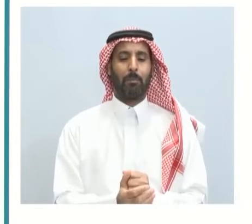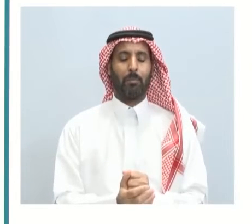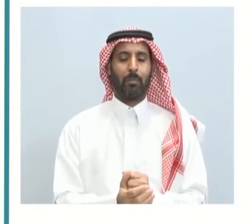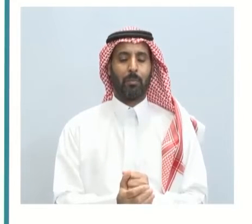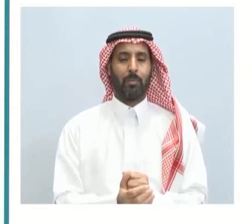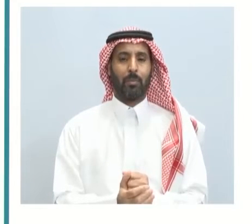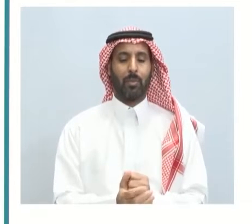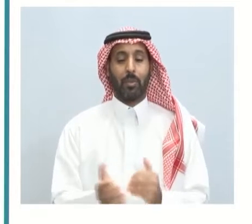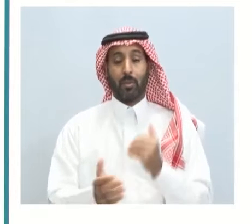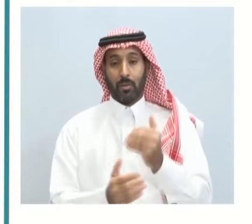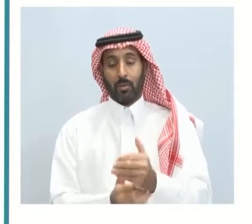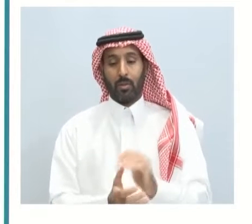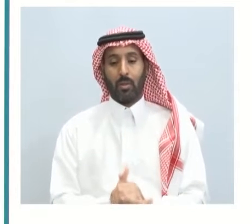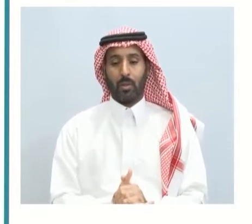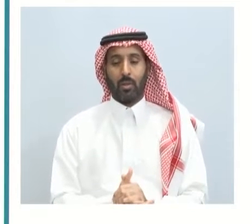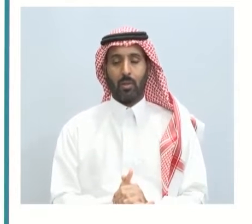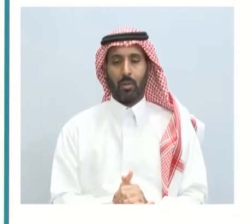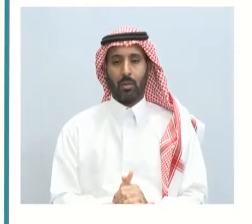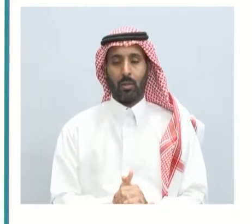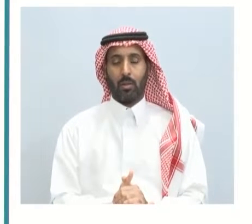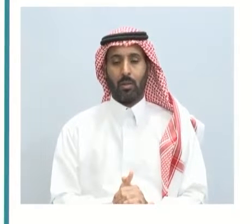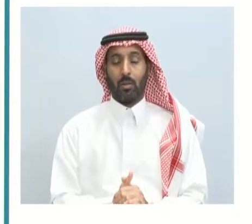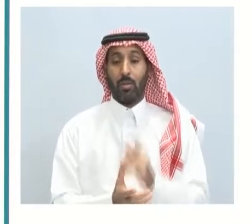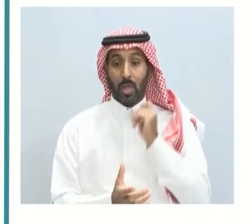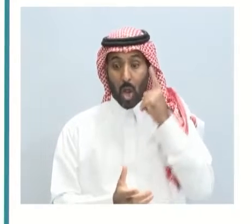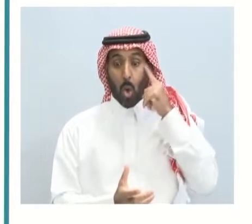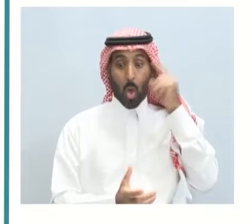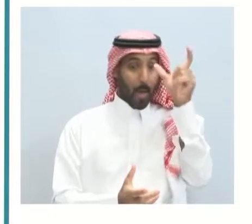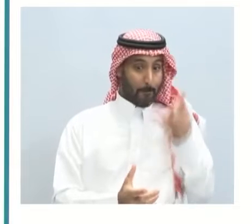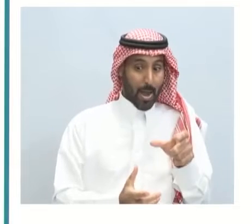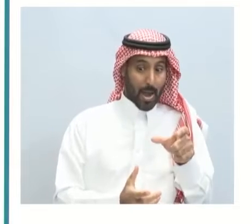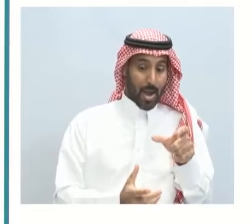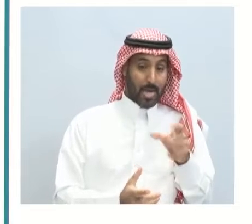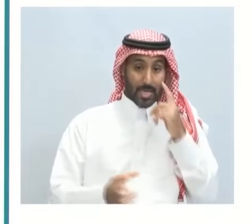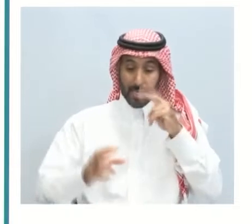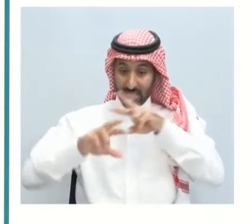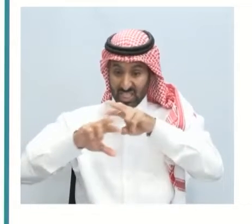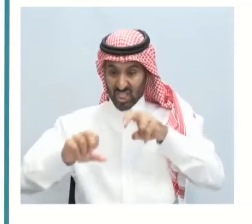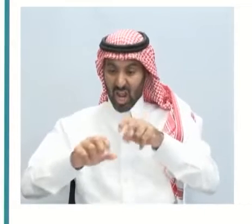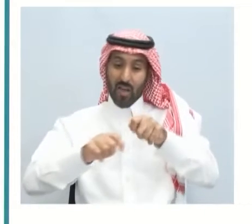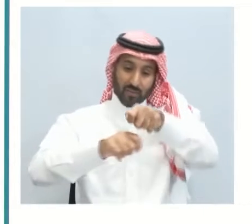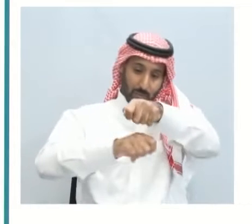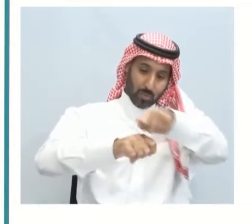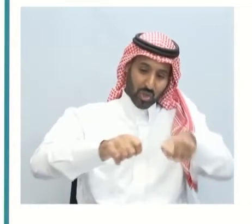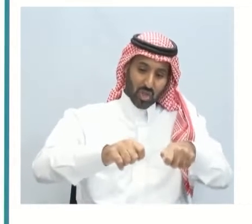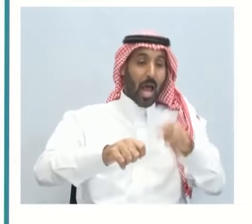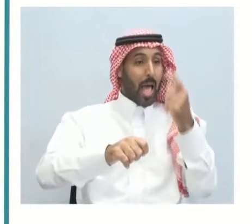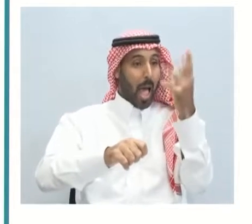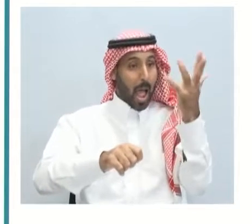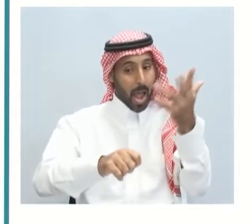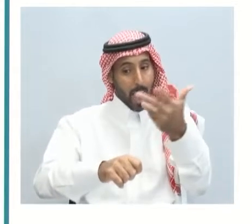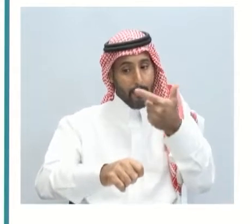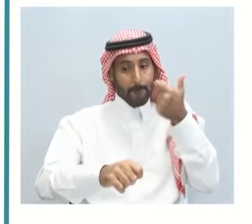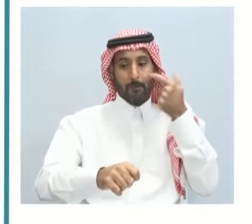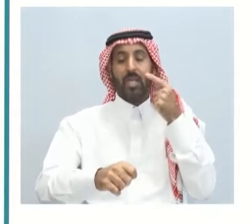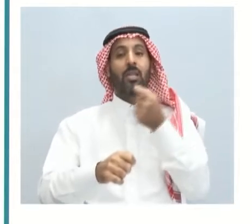القياسات لذلك تطرق العلماء الى اكتشاف او استخدام الارقام